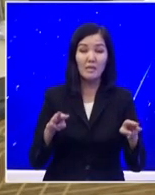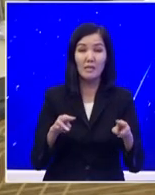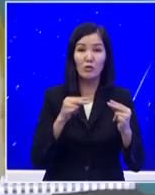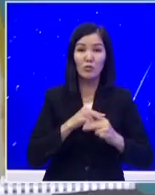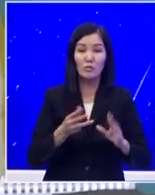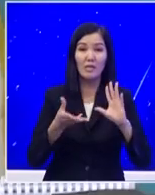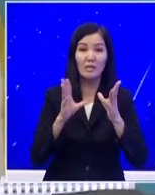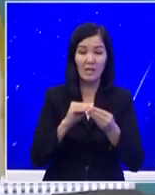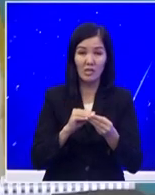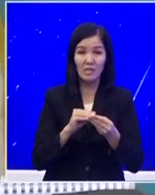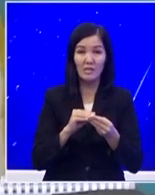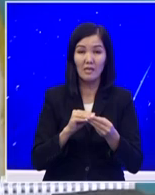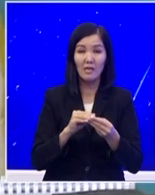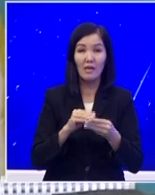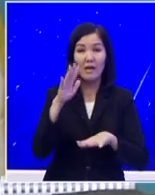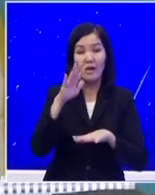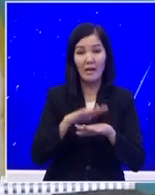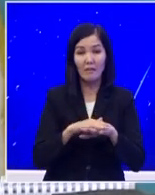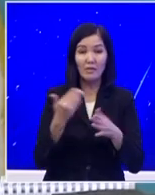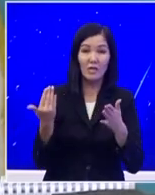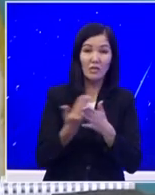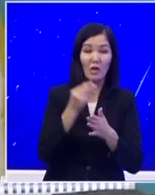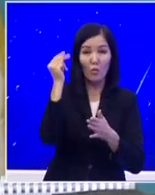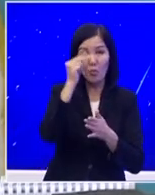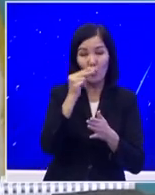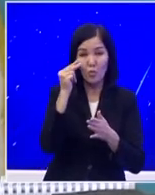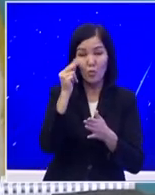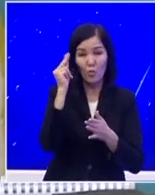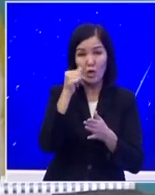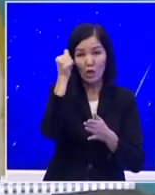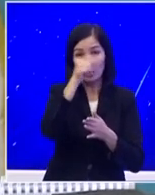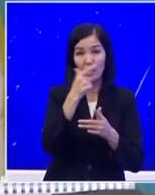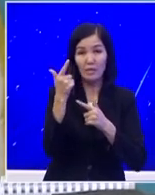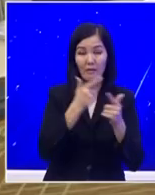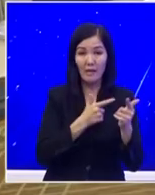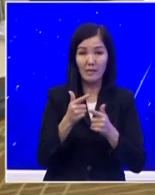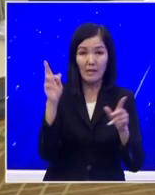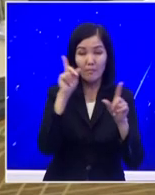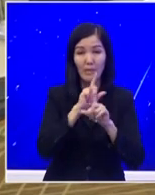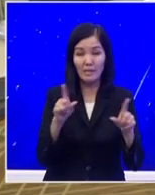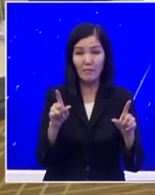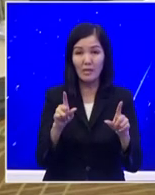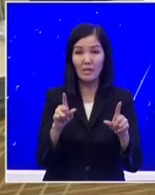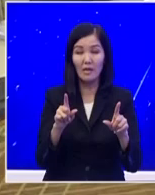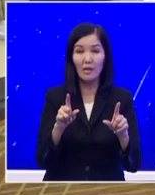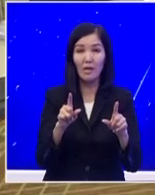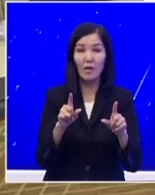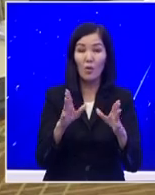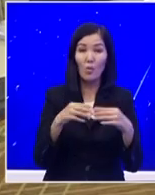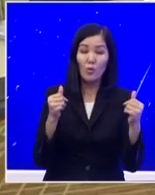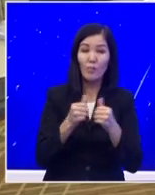жұмысының нәтижесі. Әкімдіктер жаңа оқу жылына дереу дайындалып, мектептер мен шегелеген мұқтаж